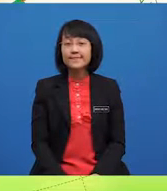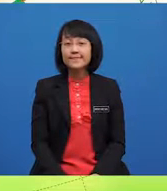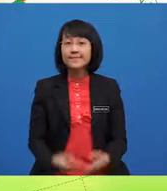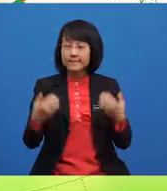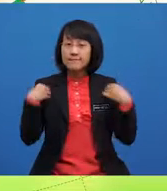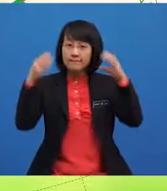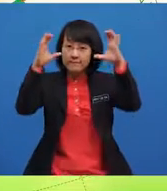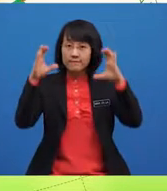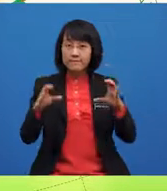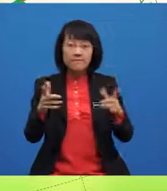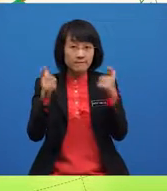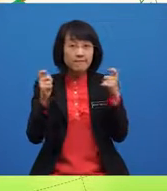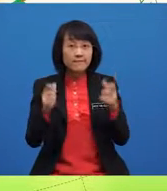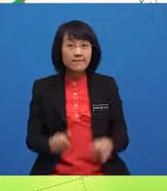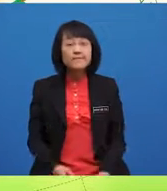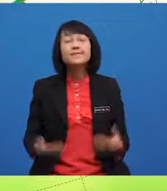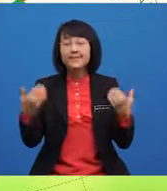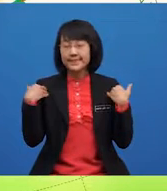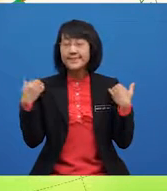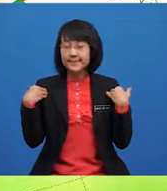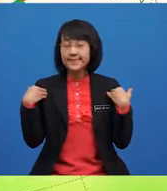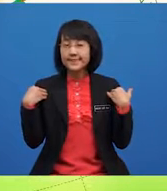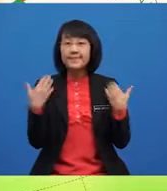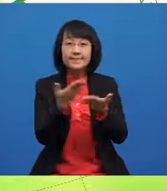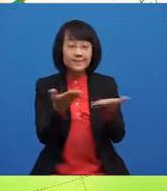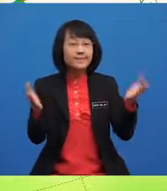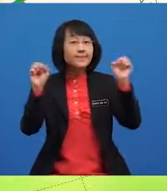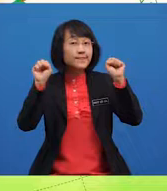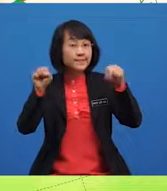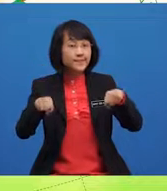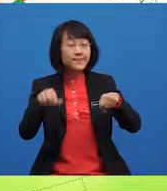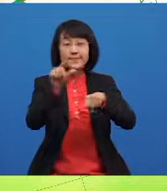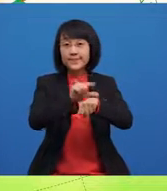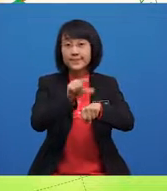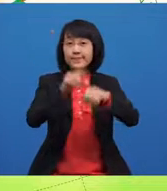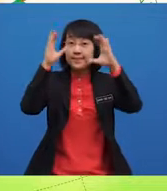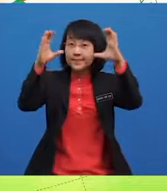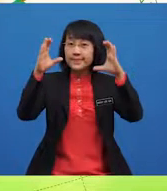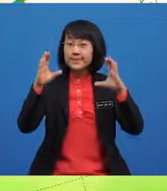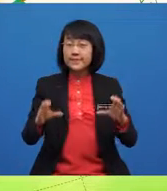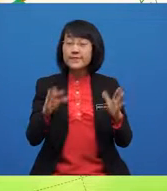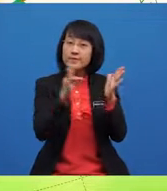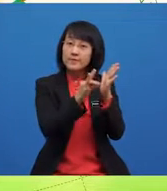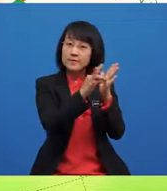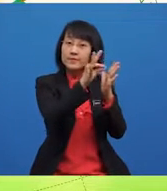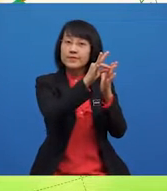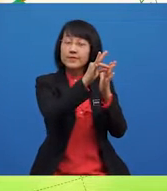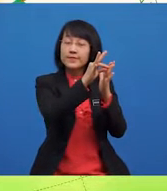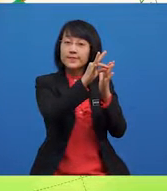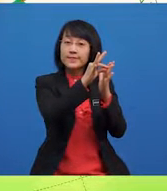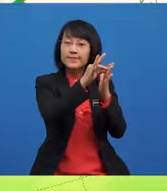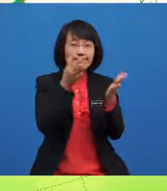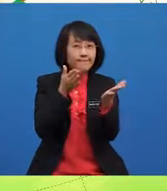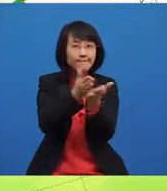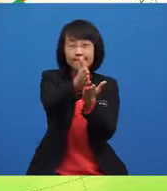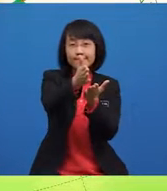pantas? Ada! Kamu boleh juga menggunakan kaedah pengiraan secara